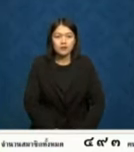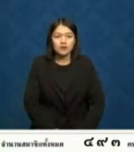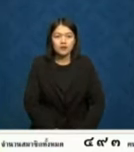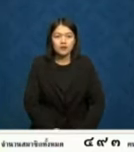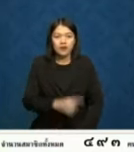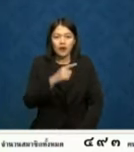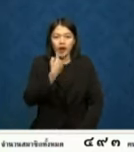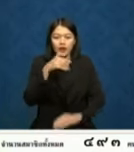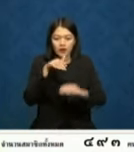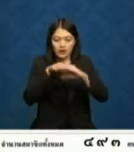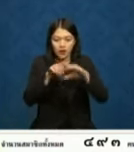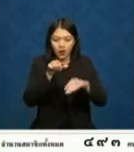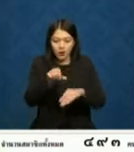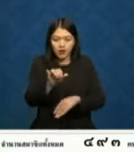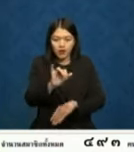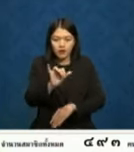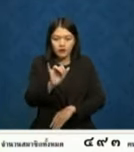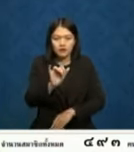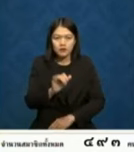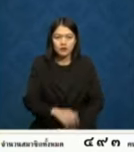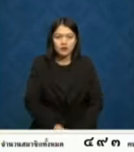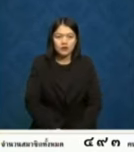ใดยังไม่ได้แสดงตนครับ